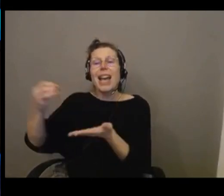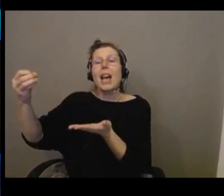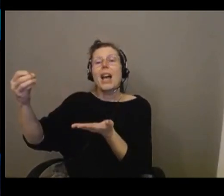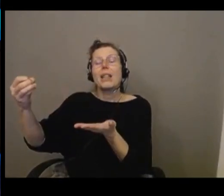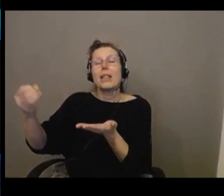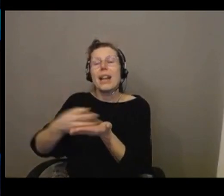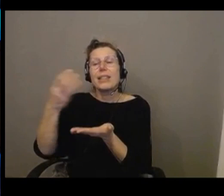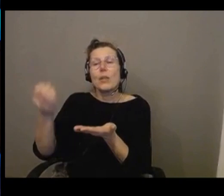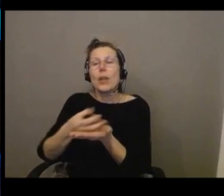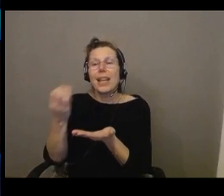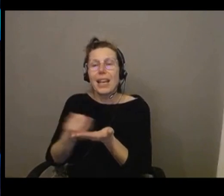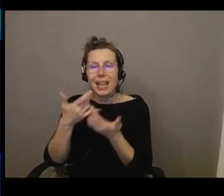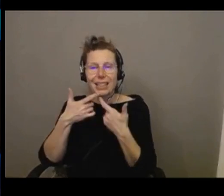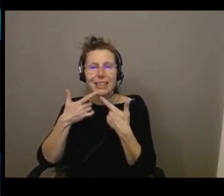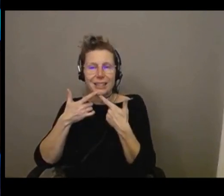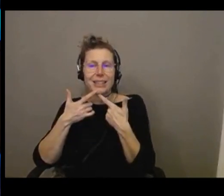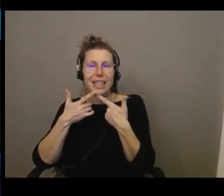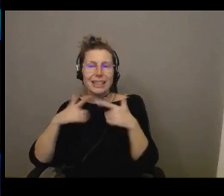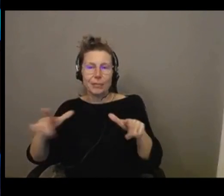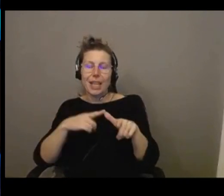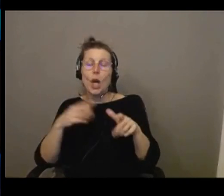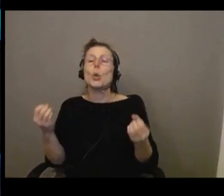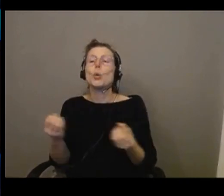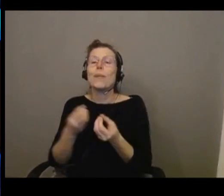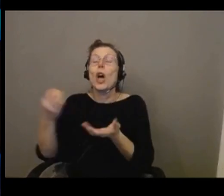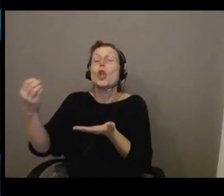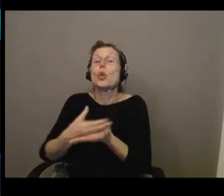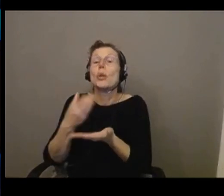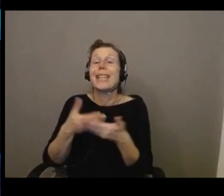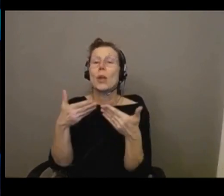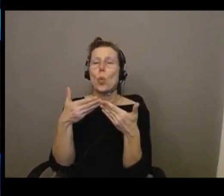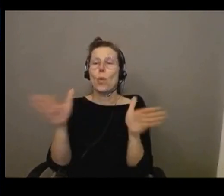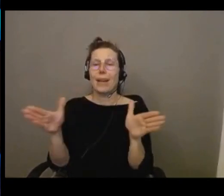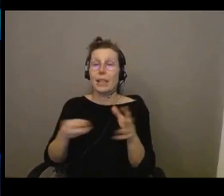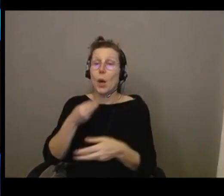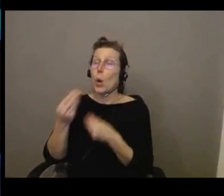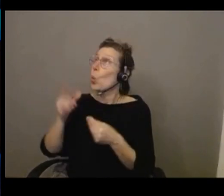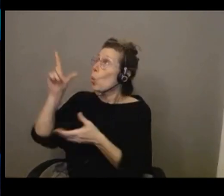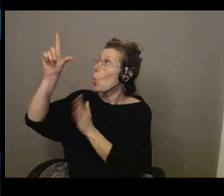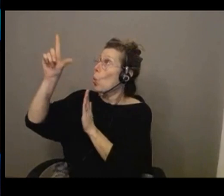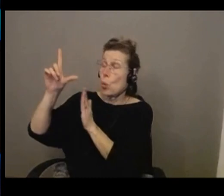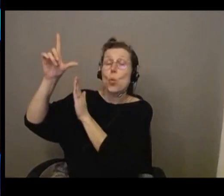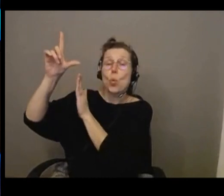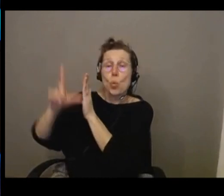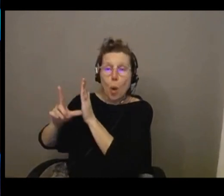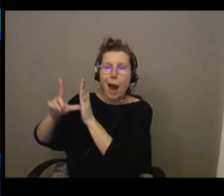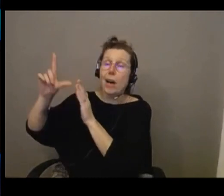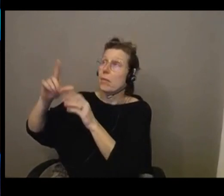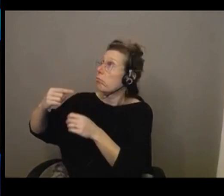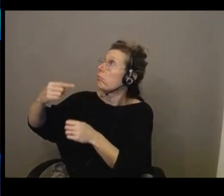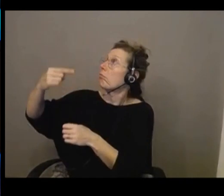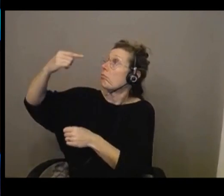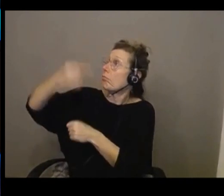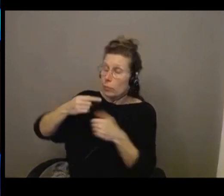données ouvertes. Soit la loi impose qu'elles soient ouvertes, c'est notamment le cas de la